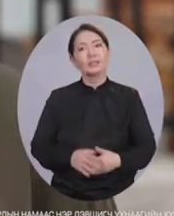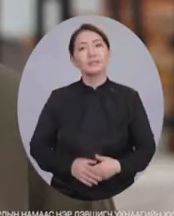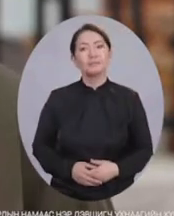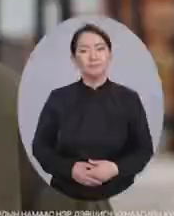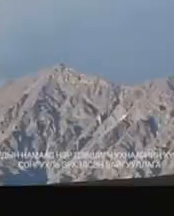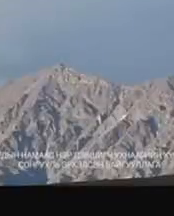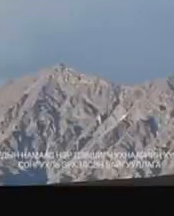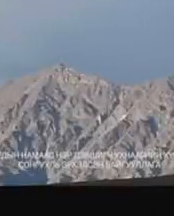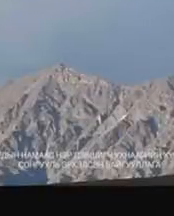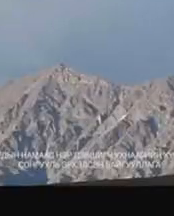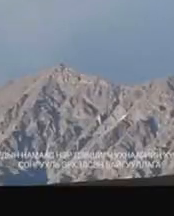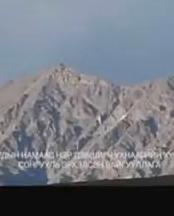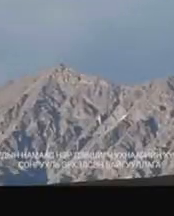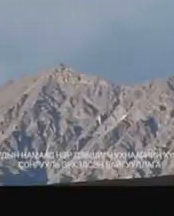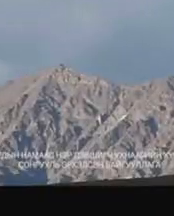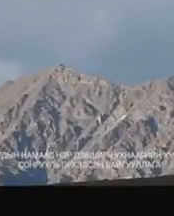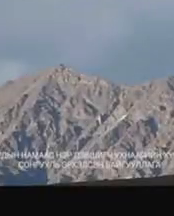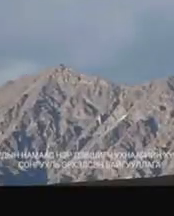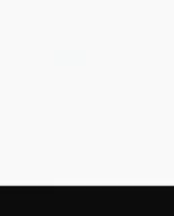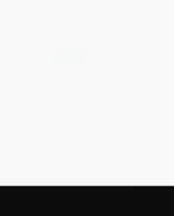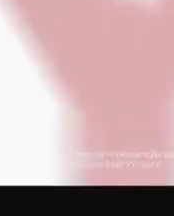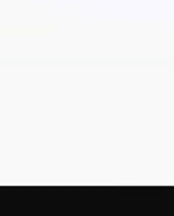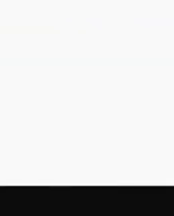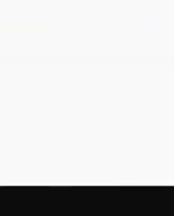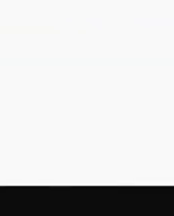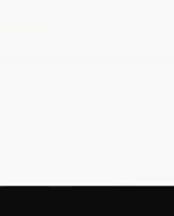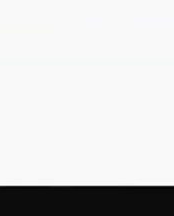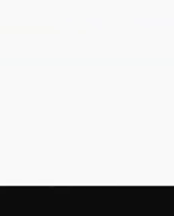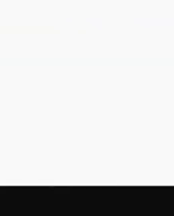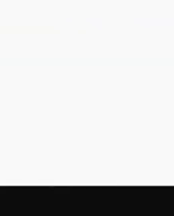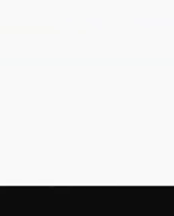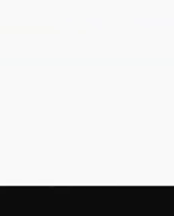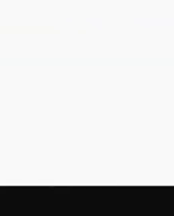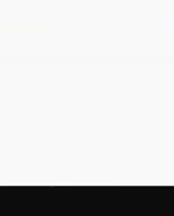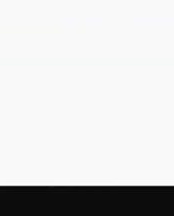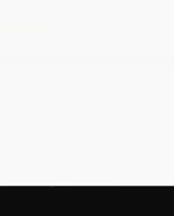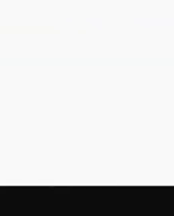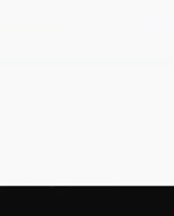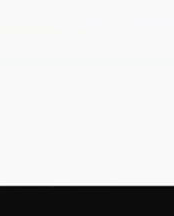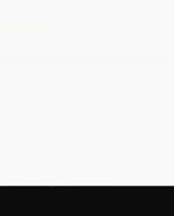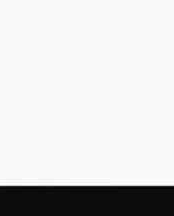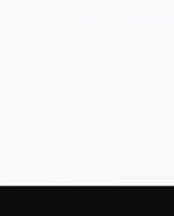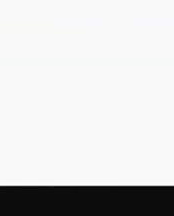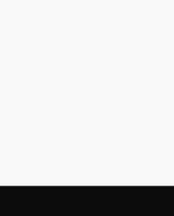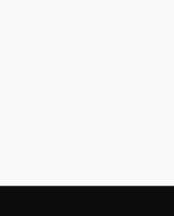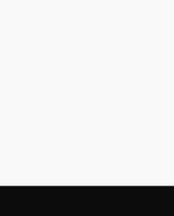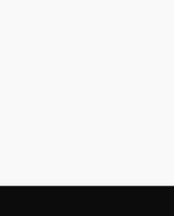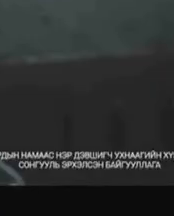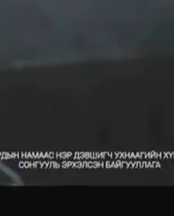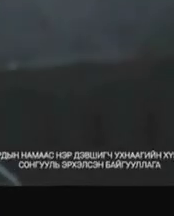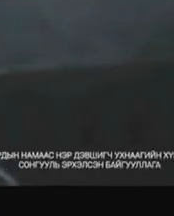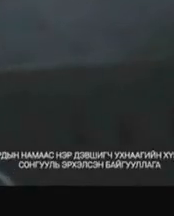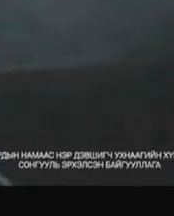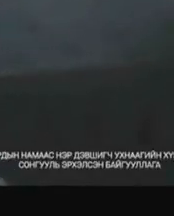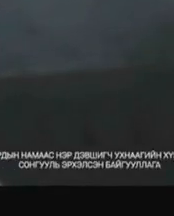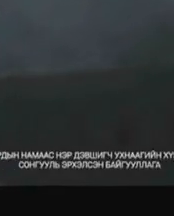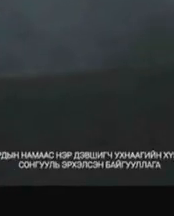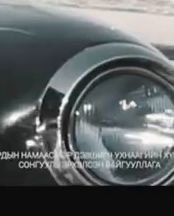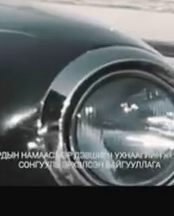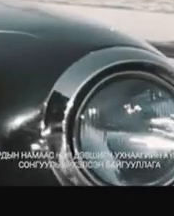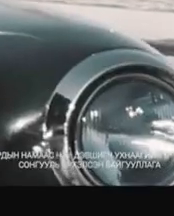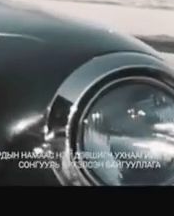олон бүтээгтүүнүүд байдаг. Шүдрэг ёс хөгжлийн гэрээ. Баялаг та эзэн. Сонгогчдын төлөвлөгчийн мөрийн хөтөлбөрөөс